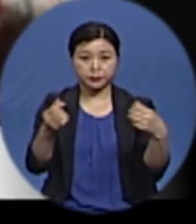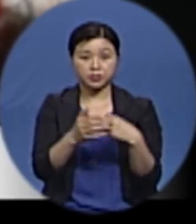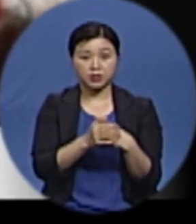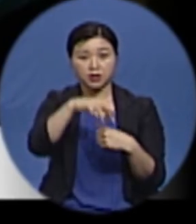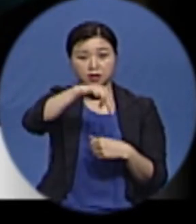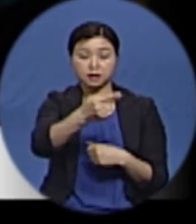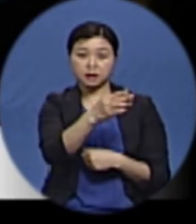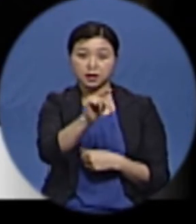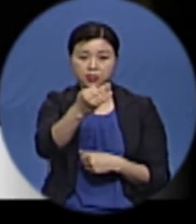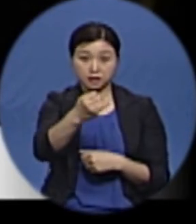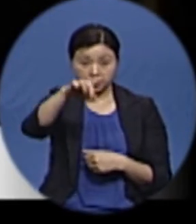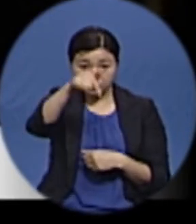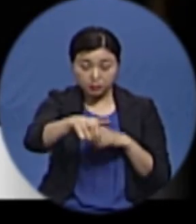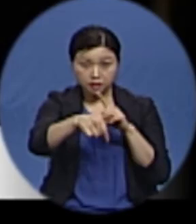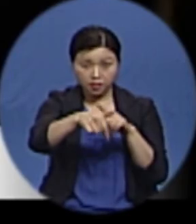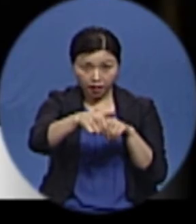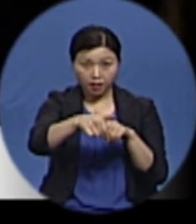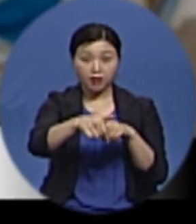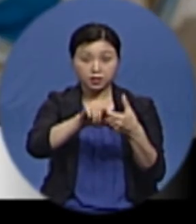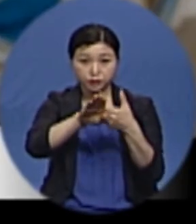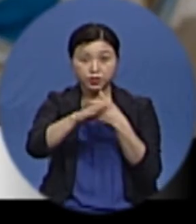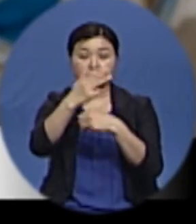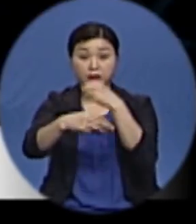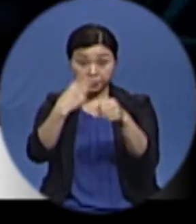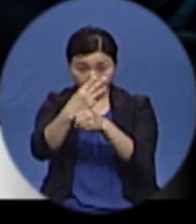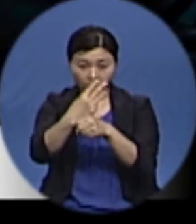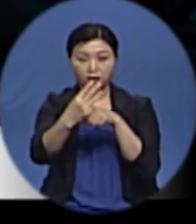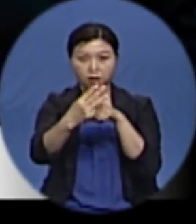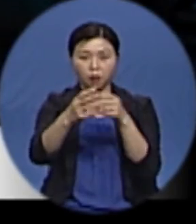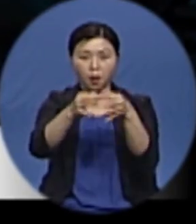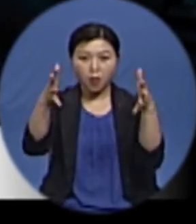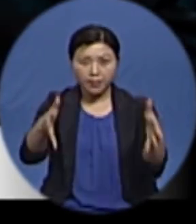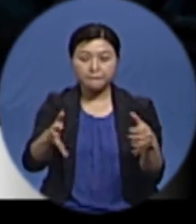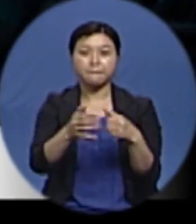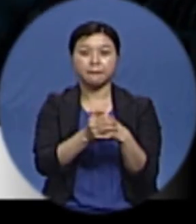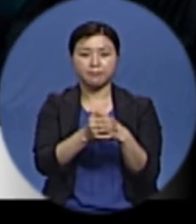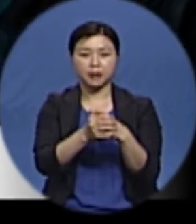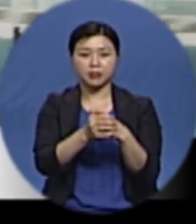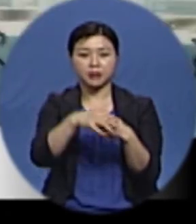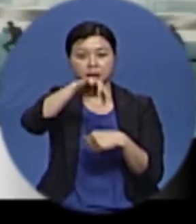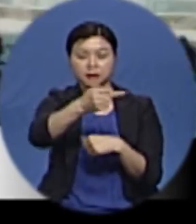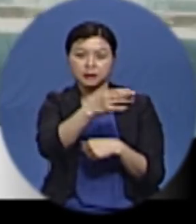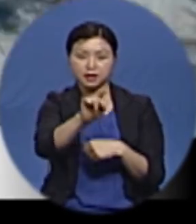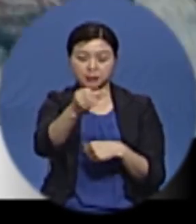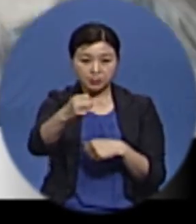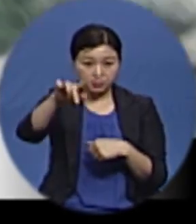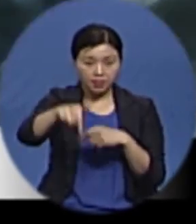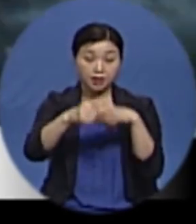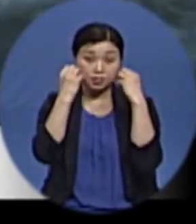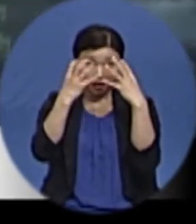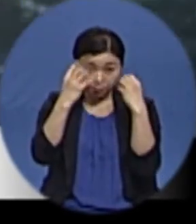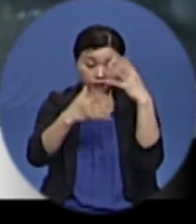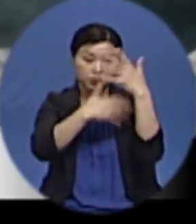스타트랙 다크니스 이후 3년 만에 팬들의 곁으로 돌아온 스타트랙의 새 시리즈 스타트랙 비욘드.